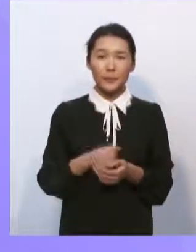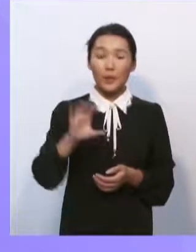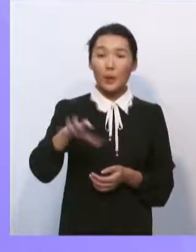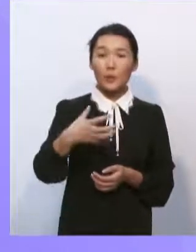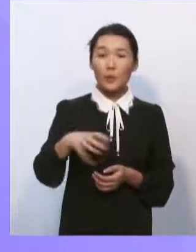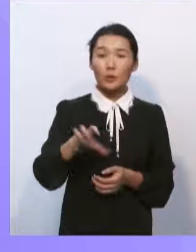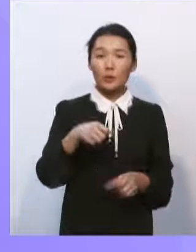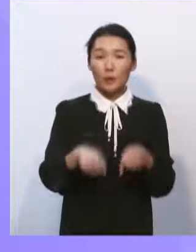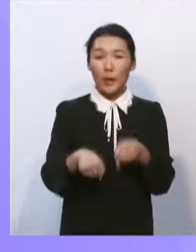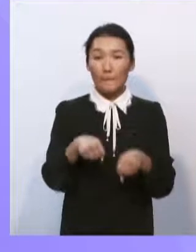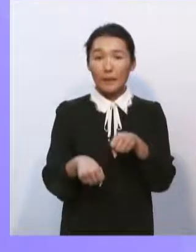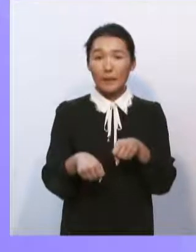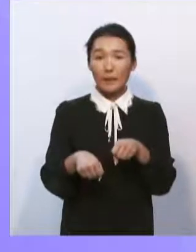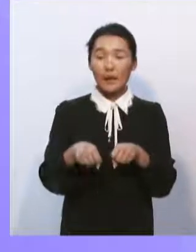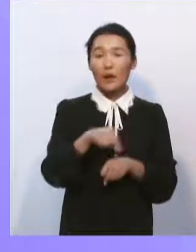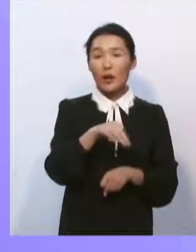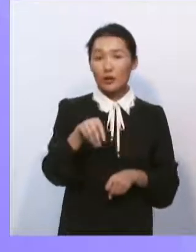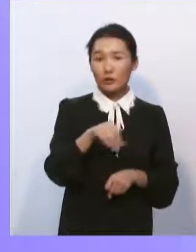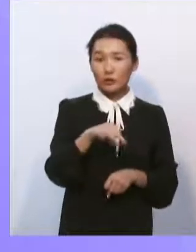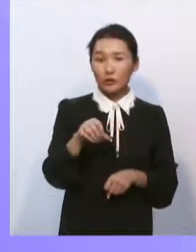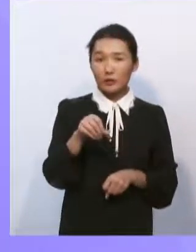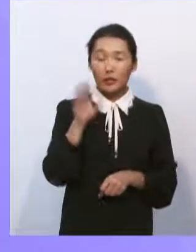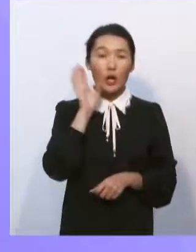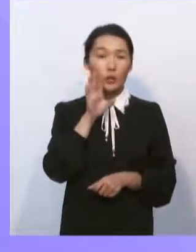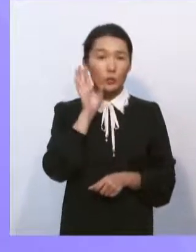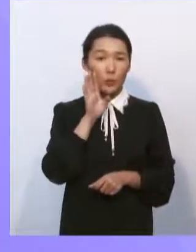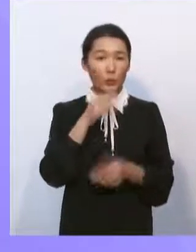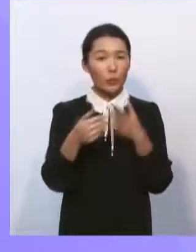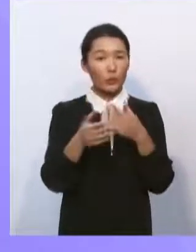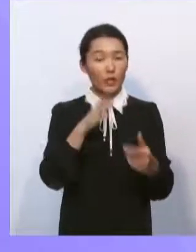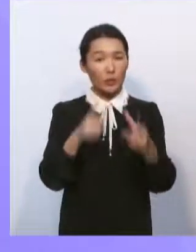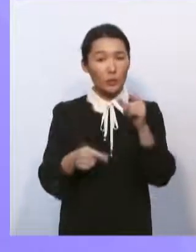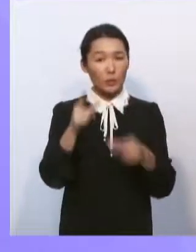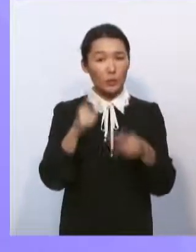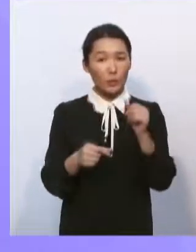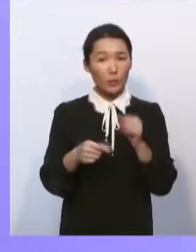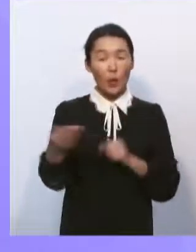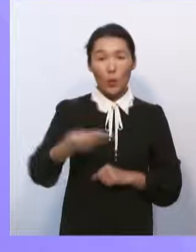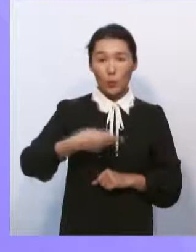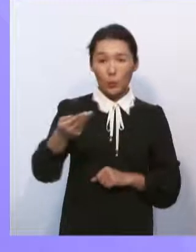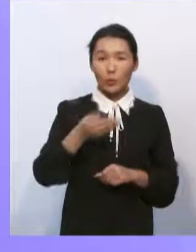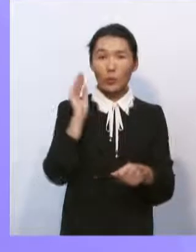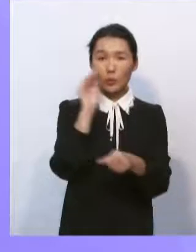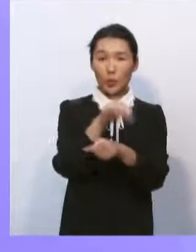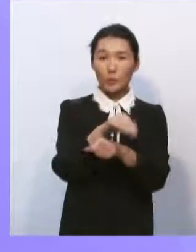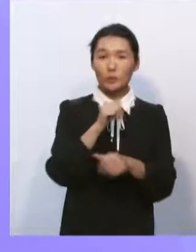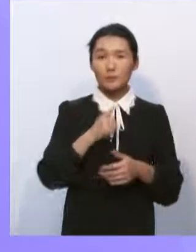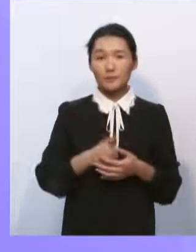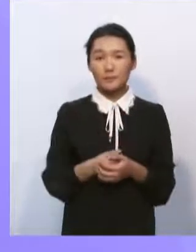Борсоктун камырына ачыткыны, сууну же сүттү, унду кошобуз.